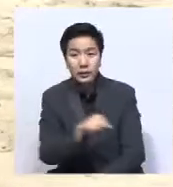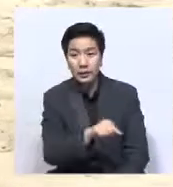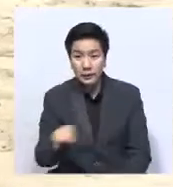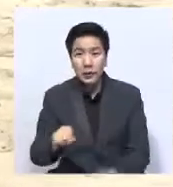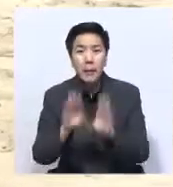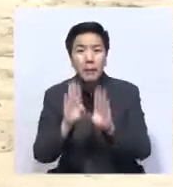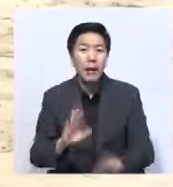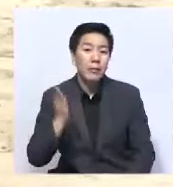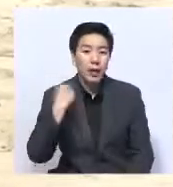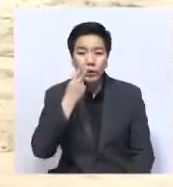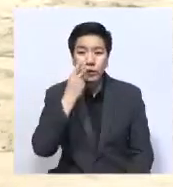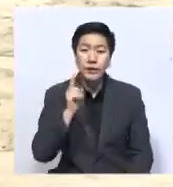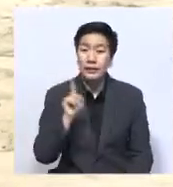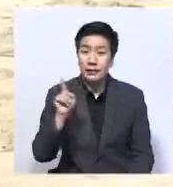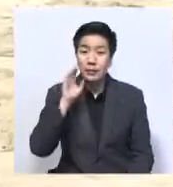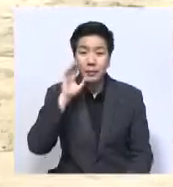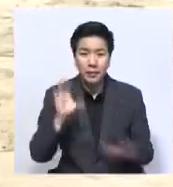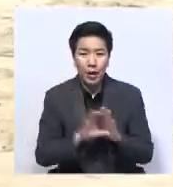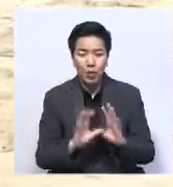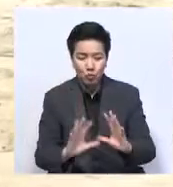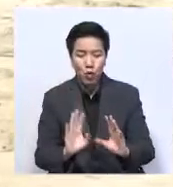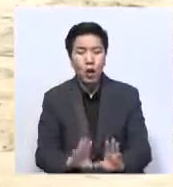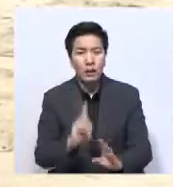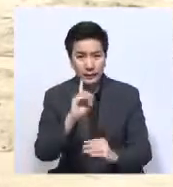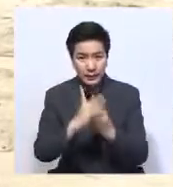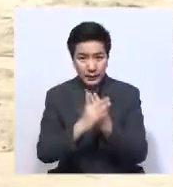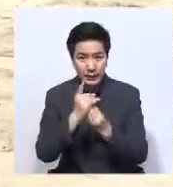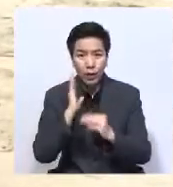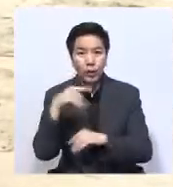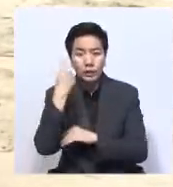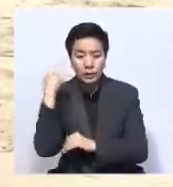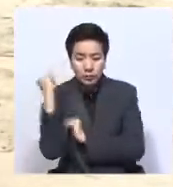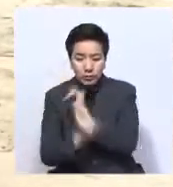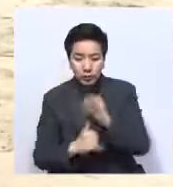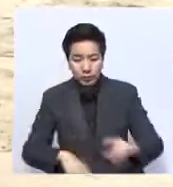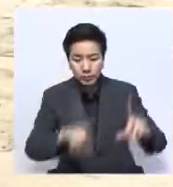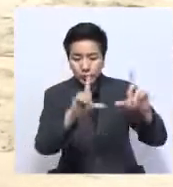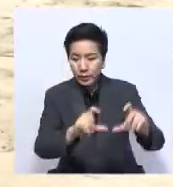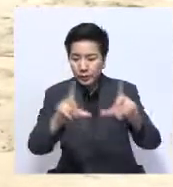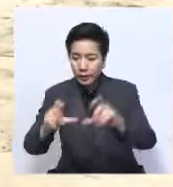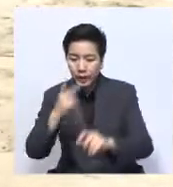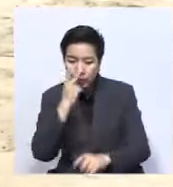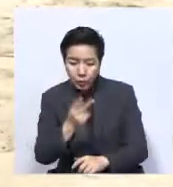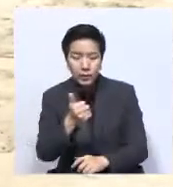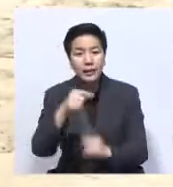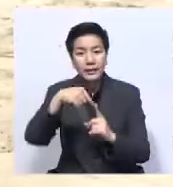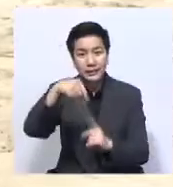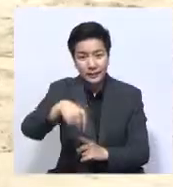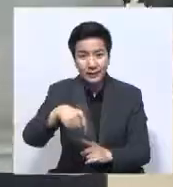งเดิมค่ะโดยพระทรายที่เห็นข้างหลังนี้ค่ะจะถูกตั้งต่อไปอีก1อาทิตย์เพื่อให้นักท่องเที่ยวที่มาเที่ยวบางแสนสามารถมาชมได้